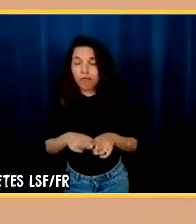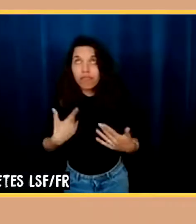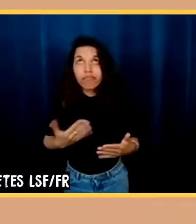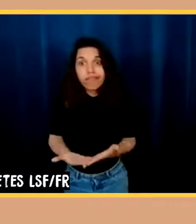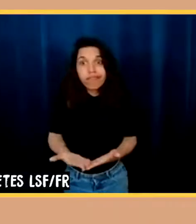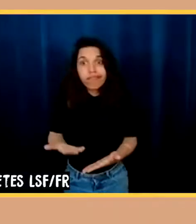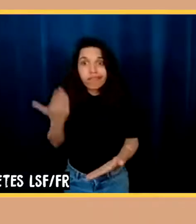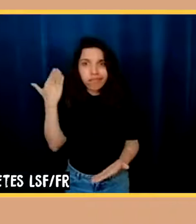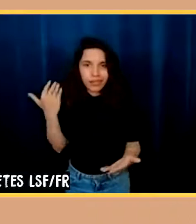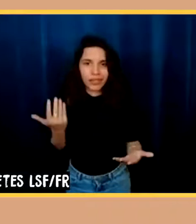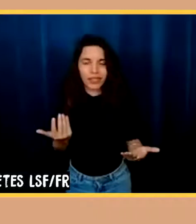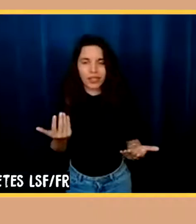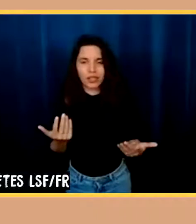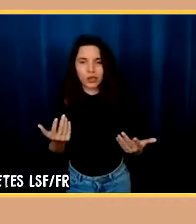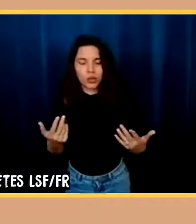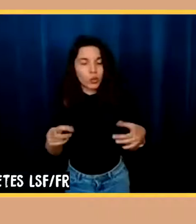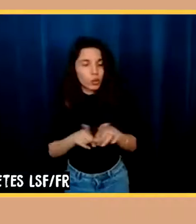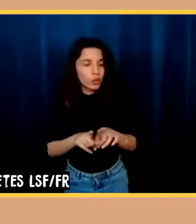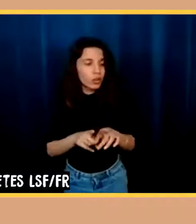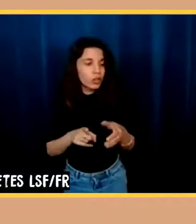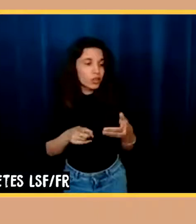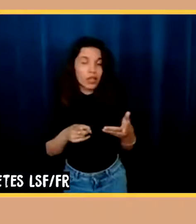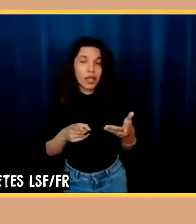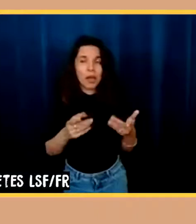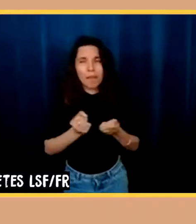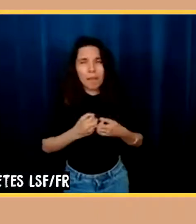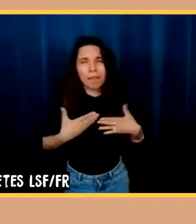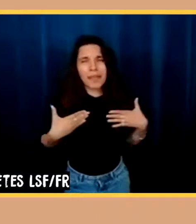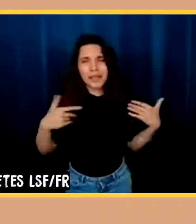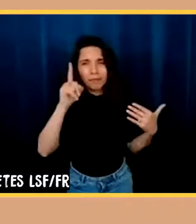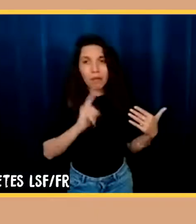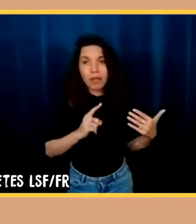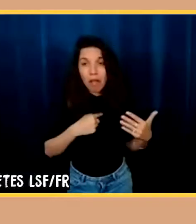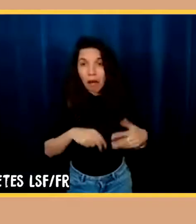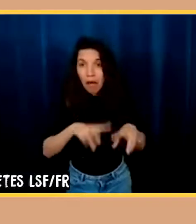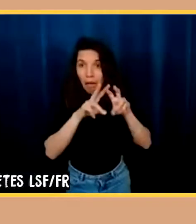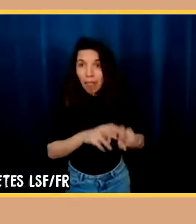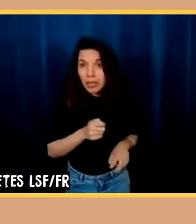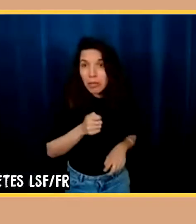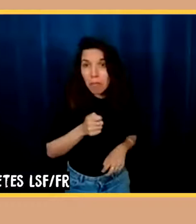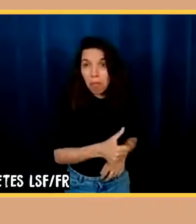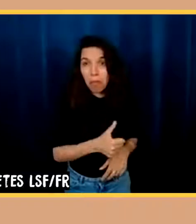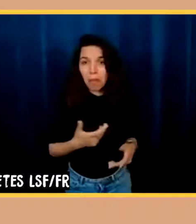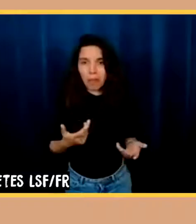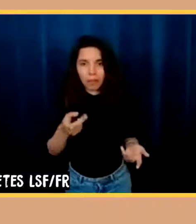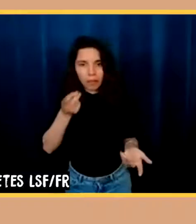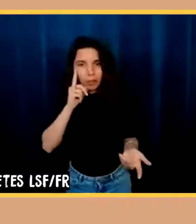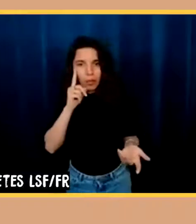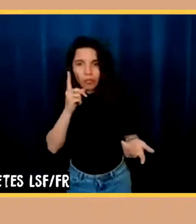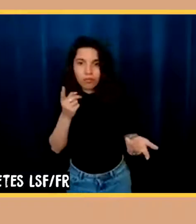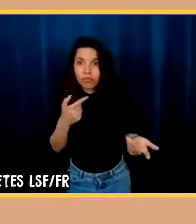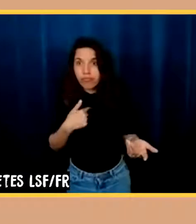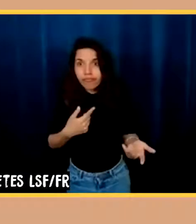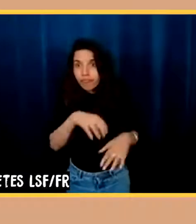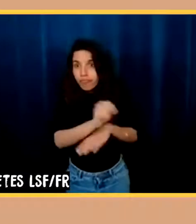des siècles. On va voir que le plaisir féminin a été très, très peu étudié dans l'histoire. Parce qu'en fait, on s'en